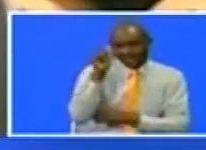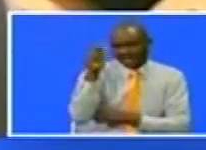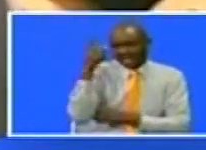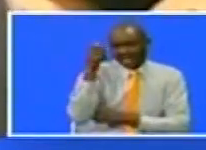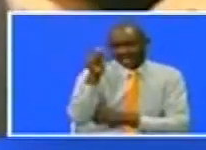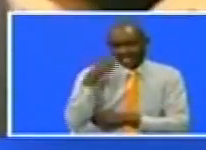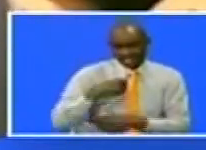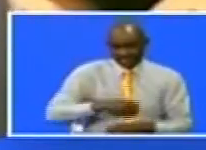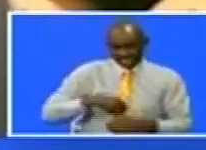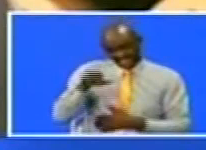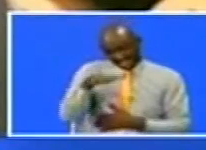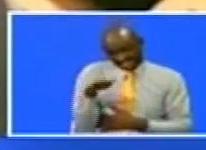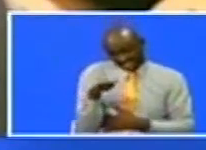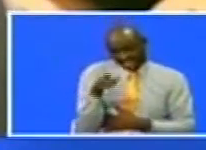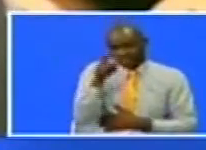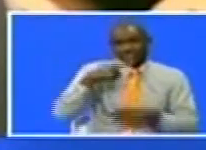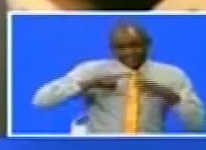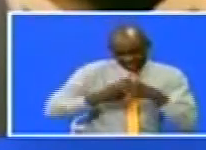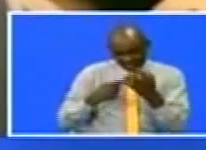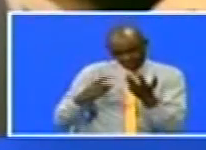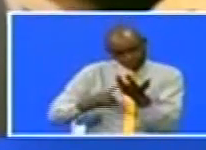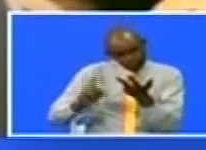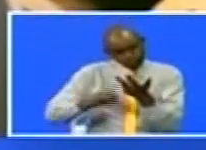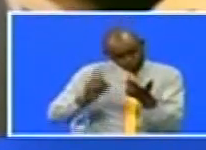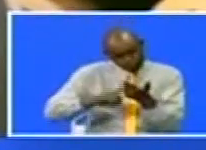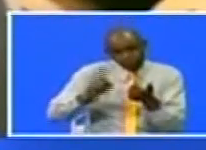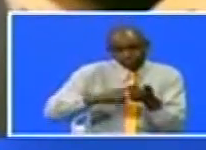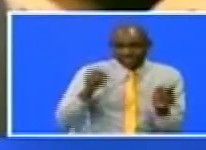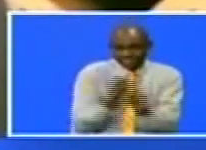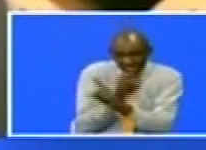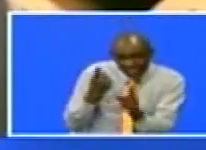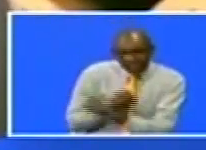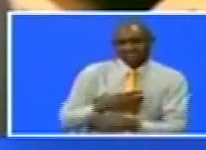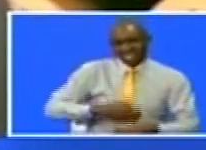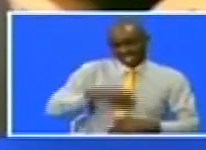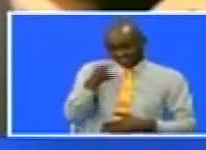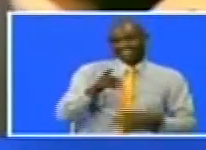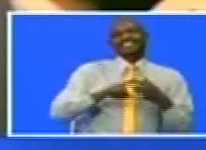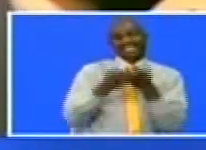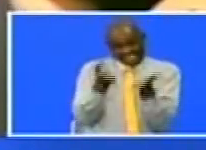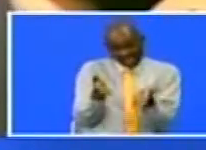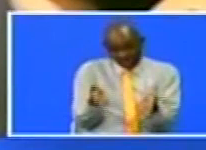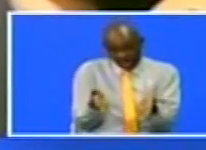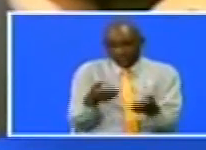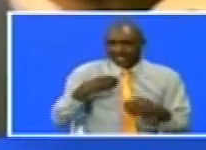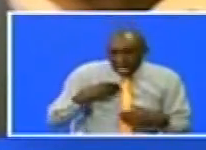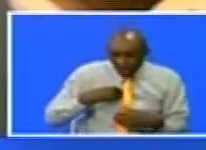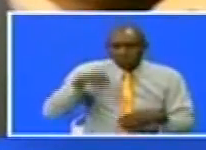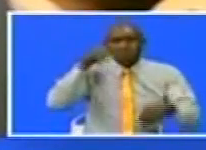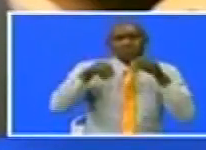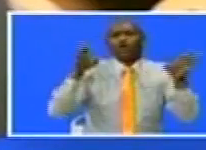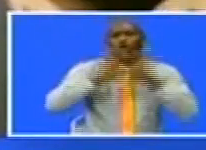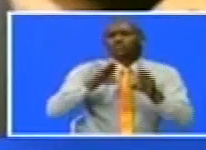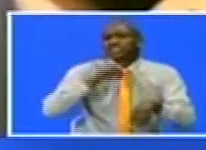tayari shughuli ya kuhesabu kura katika uchaguzi mdogo wa eneo bunge la Malindi zimeanza. Uchaguzi huu ulifungwa